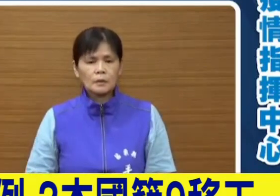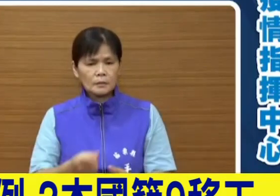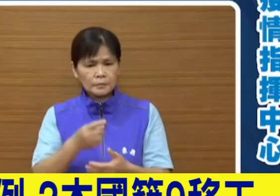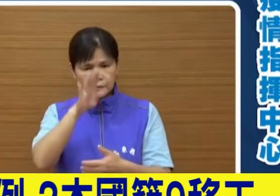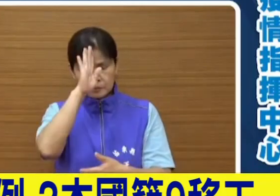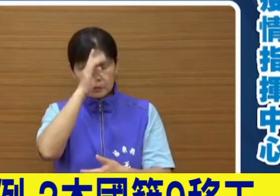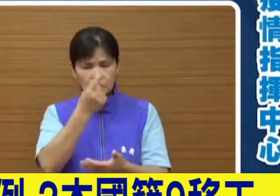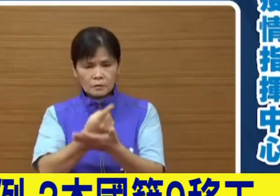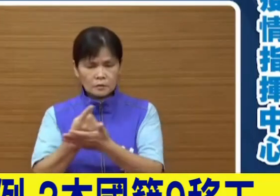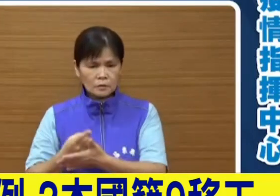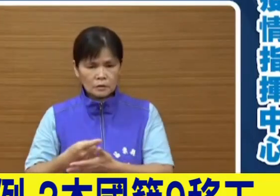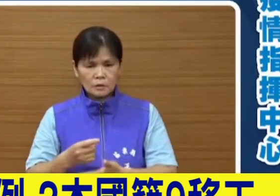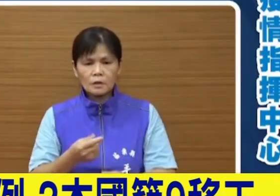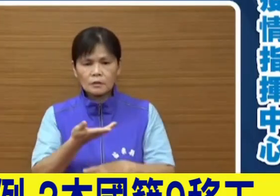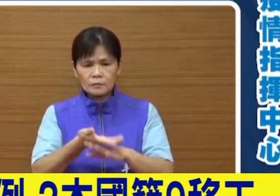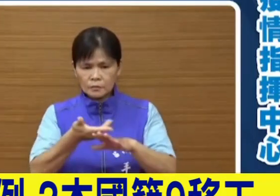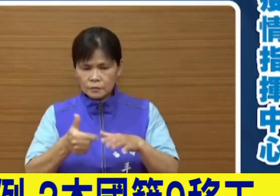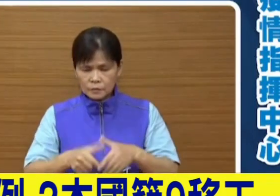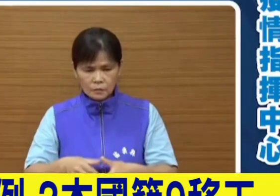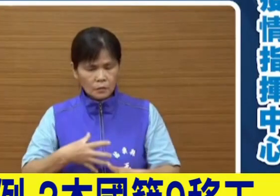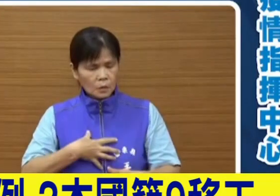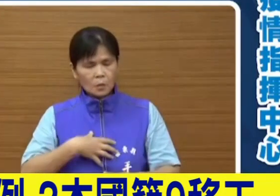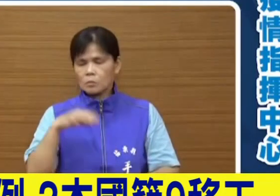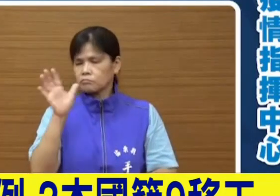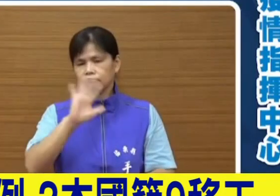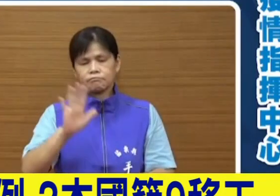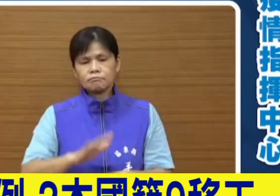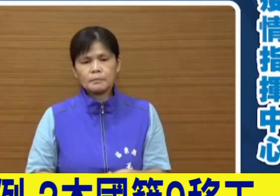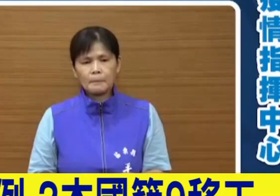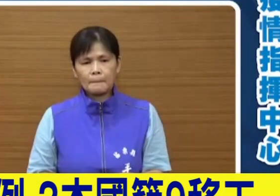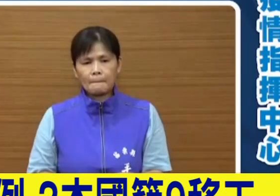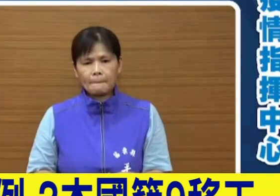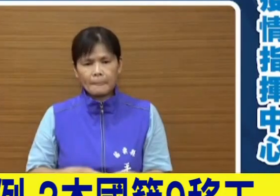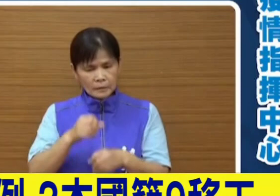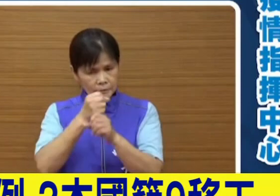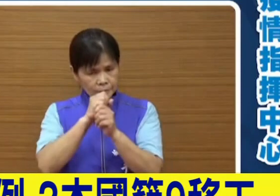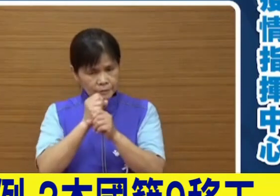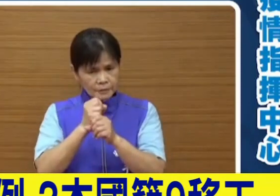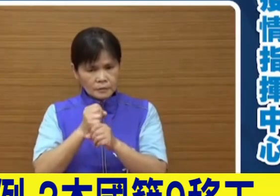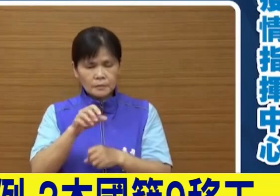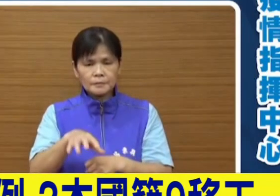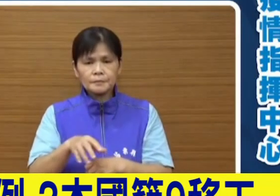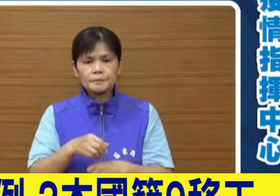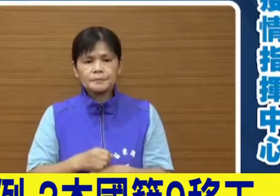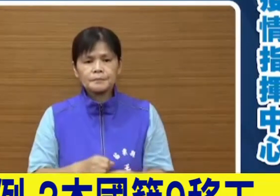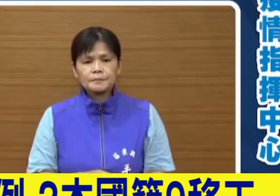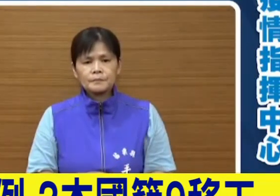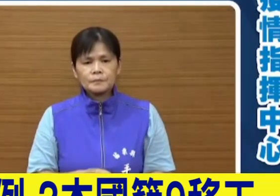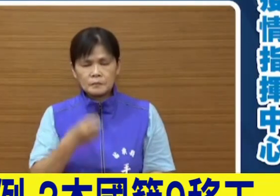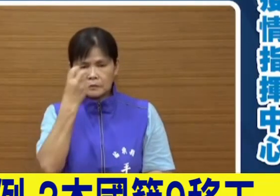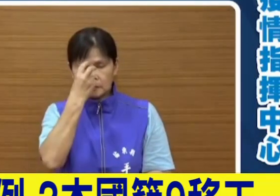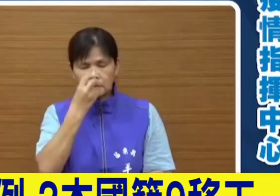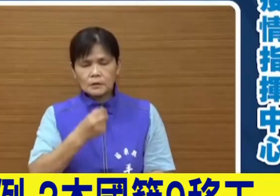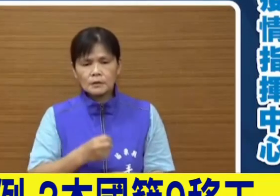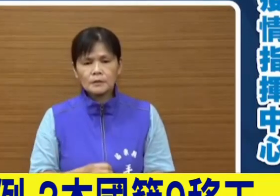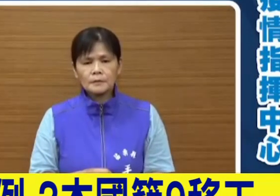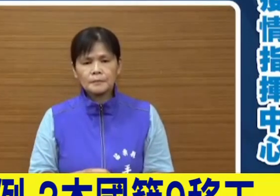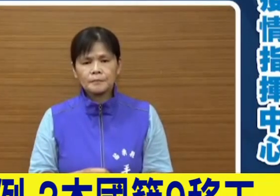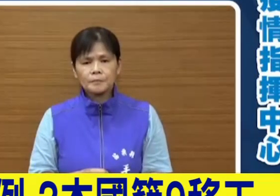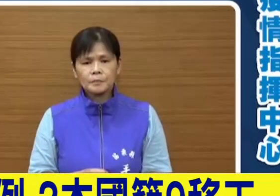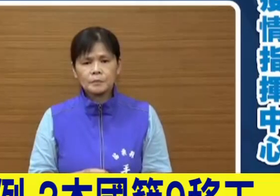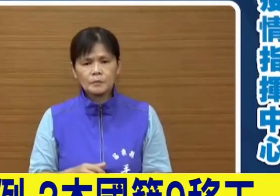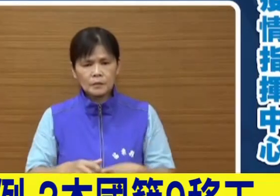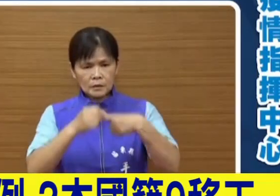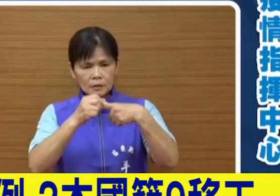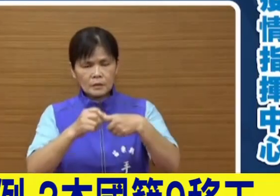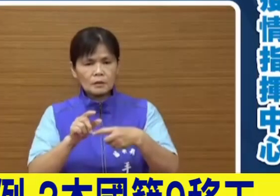心，不要恐慌。那么在快筛的这个部分呢、来跟各位做个说明。第一个是